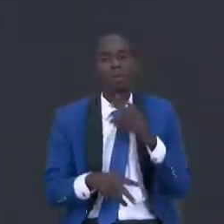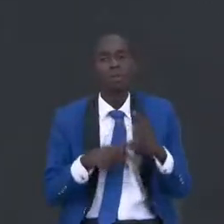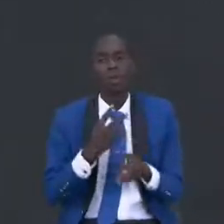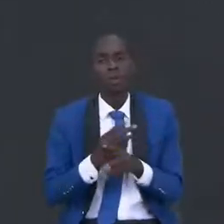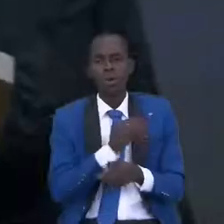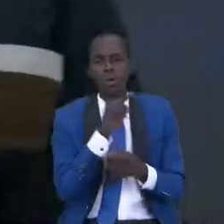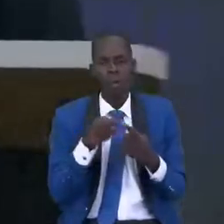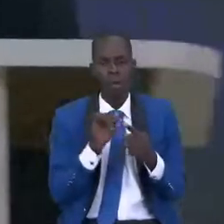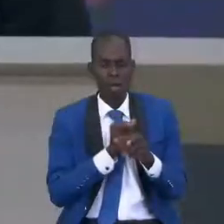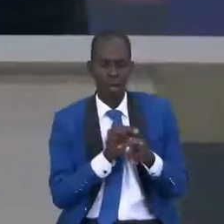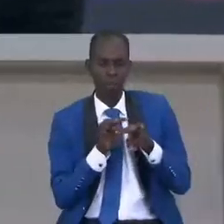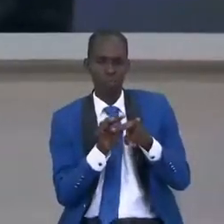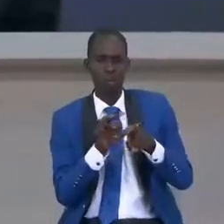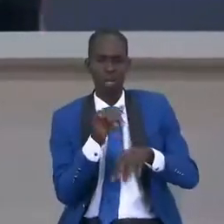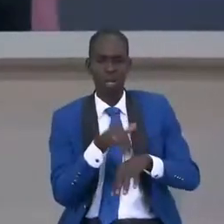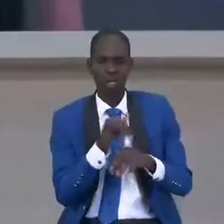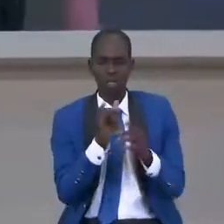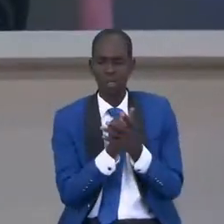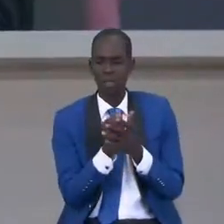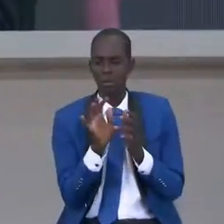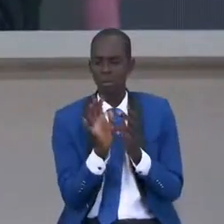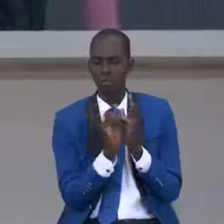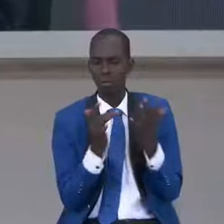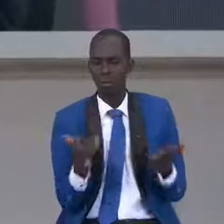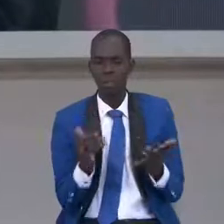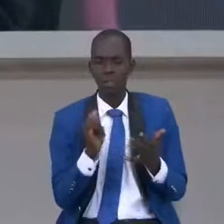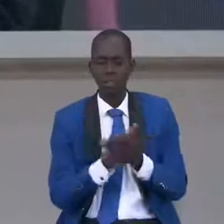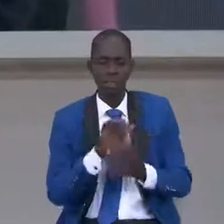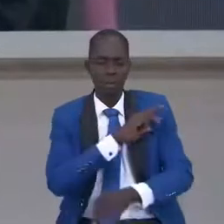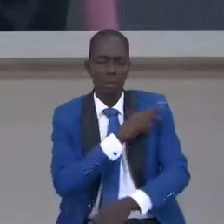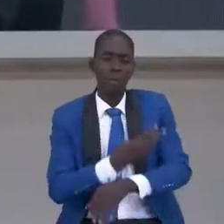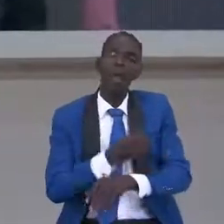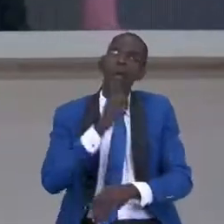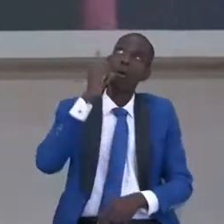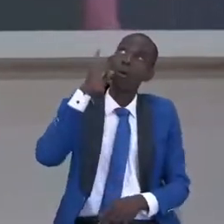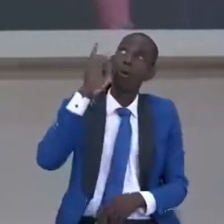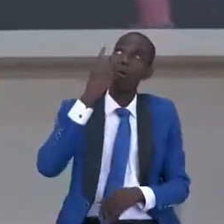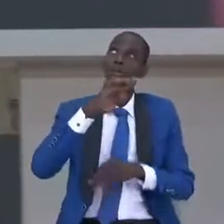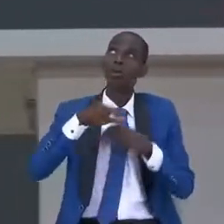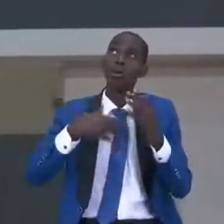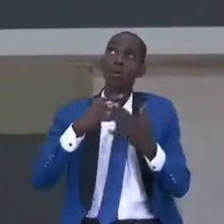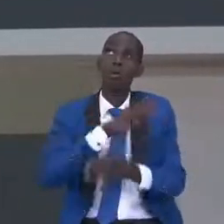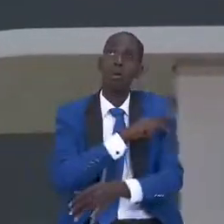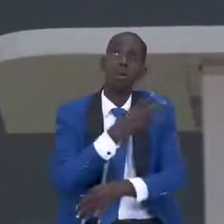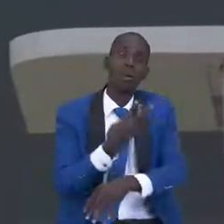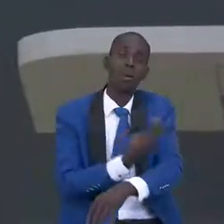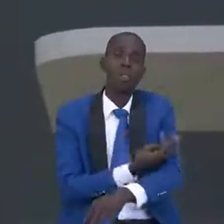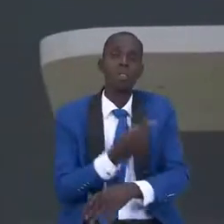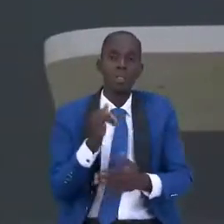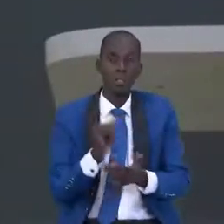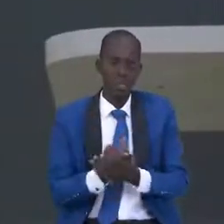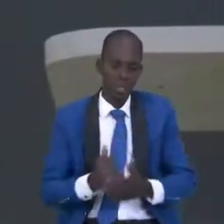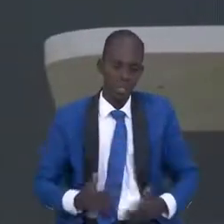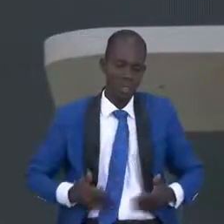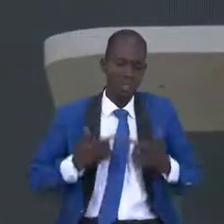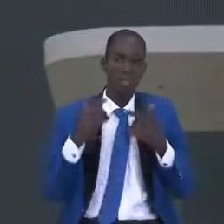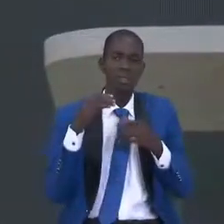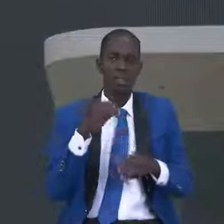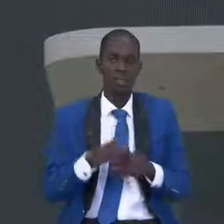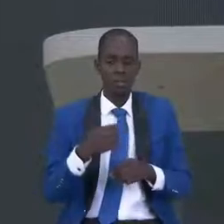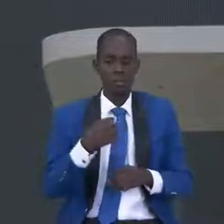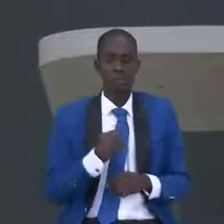je considère cela, le puissant, le grand, le Dieu Tout-Puissant qui vit en moi, Seigneur,